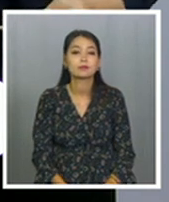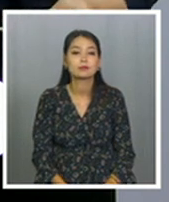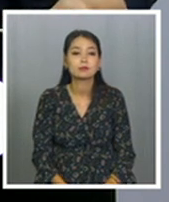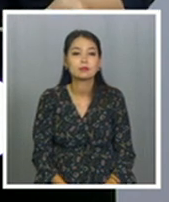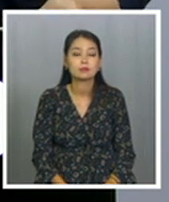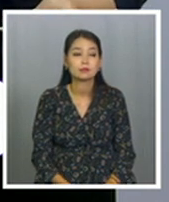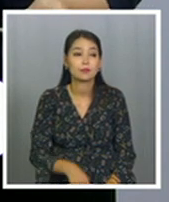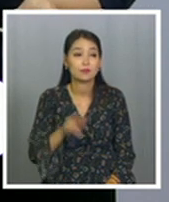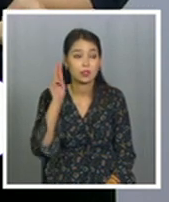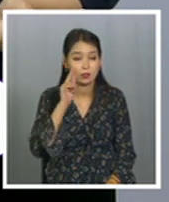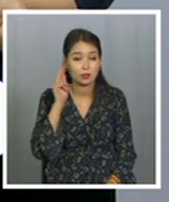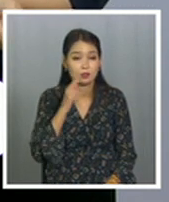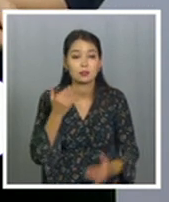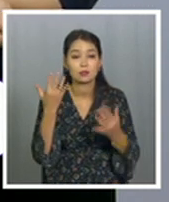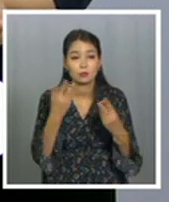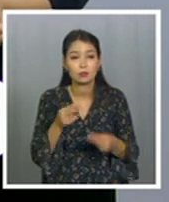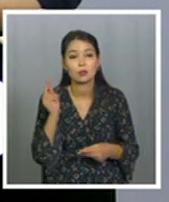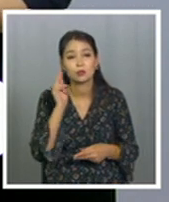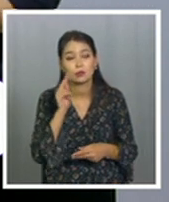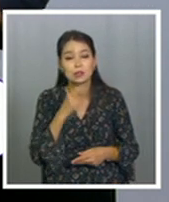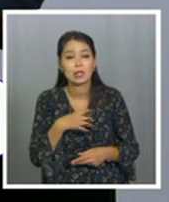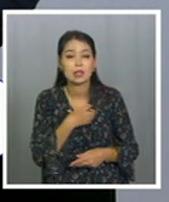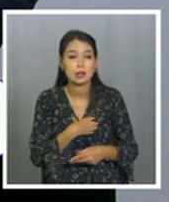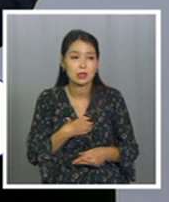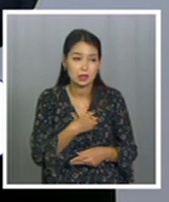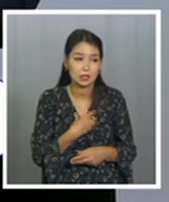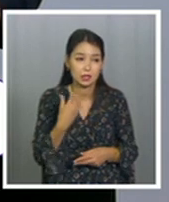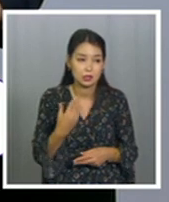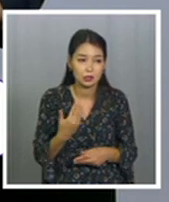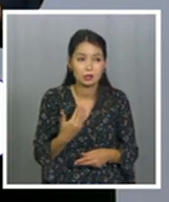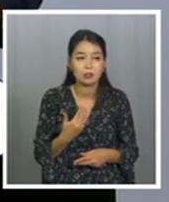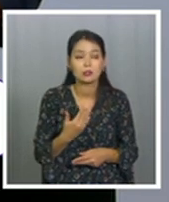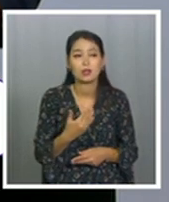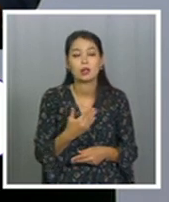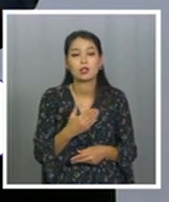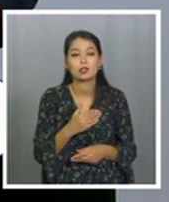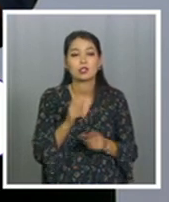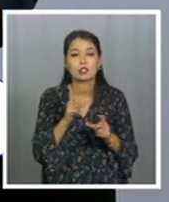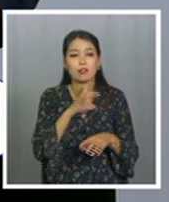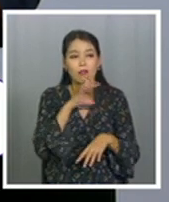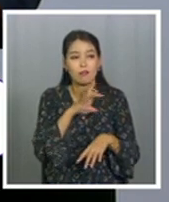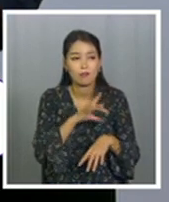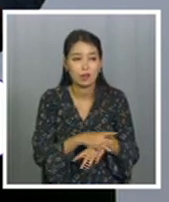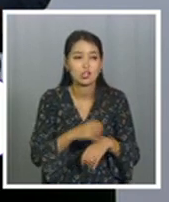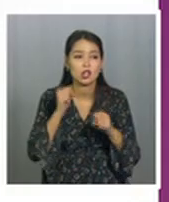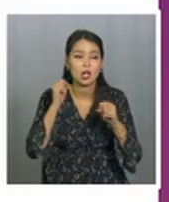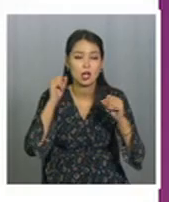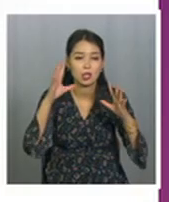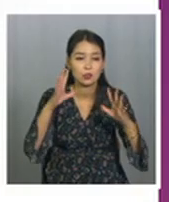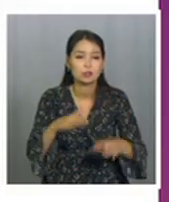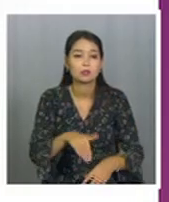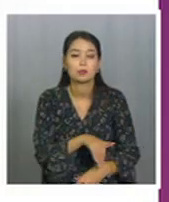Бүгінгі сабағымызда қолданылатын негізгі тірек ұғымдар. Шектеуші факторлар – жарық,